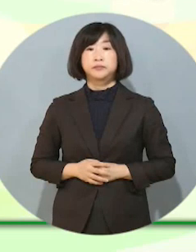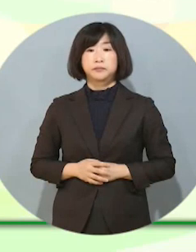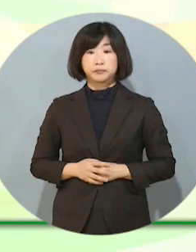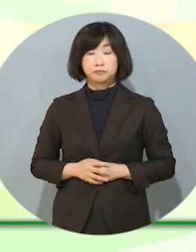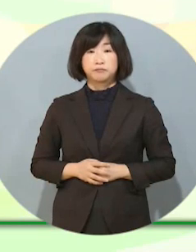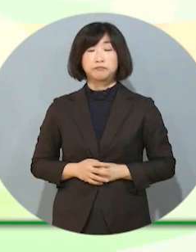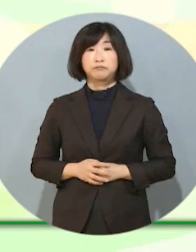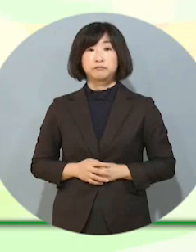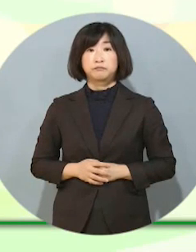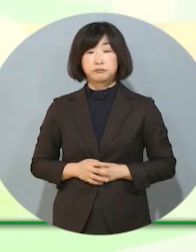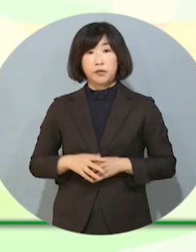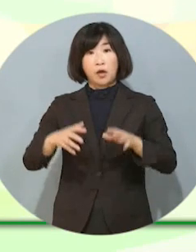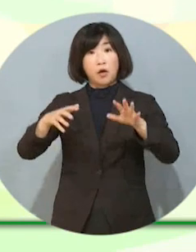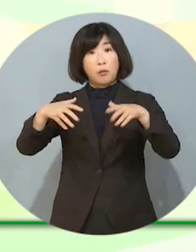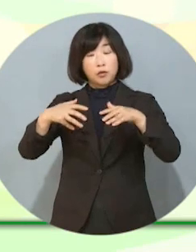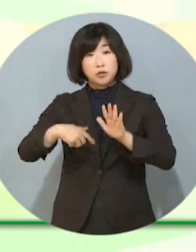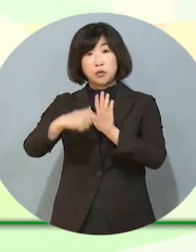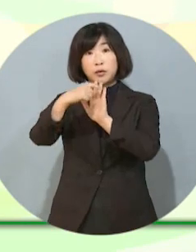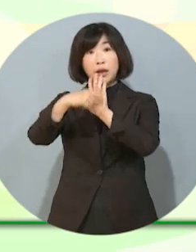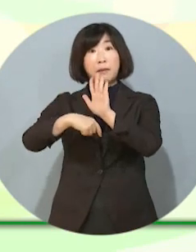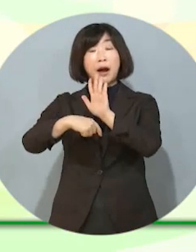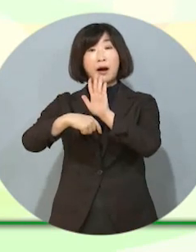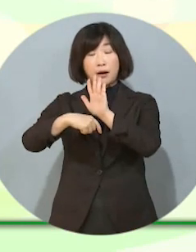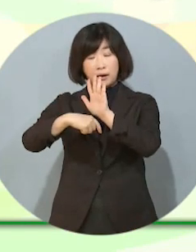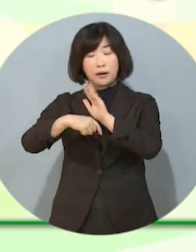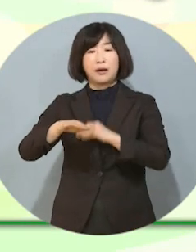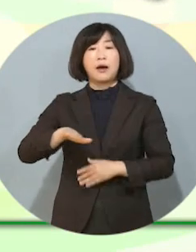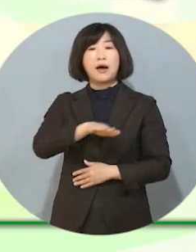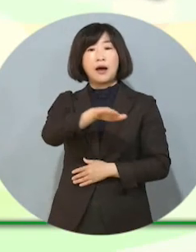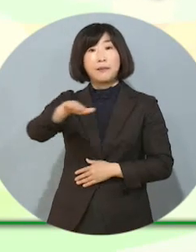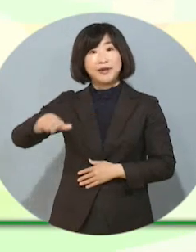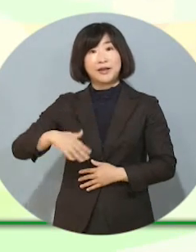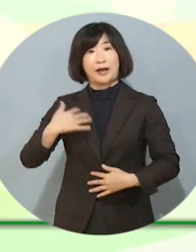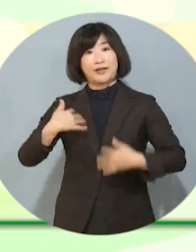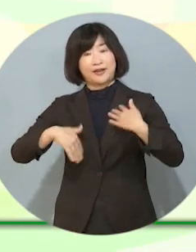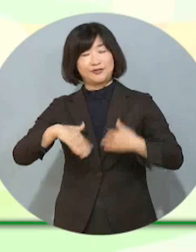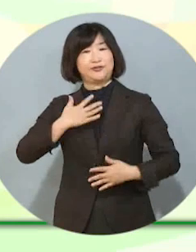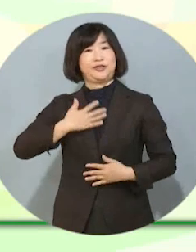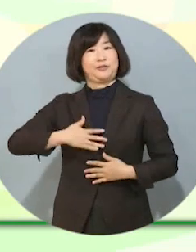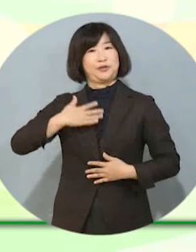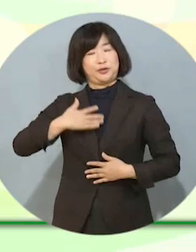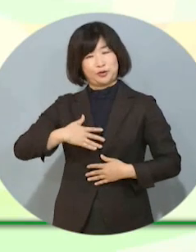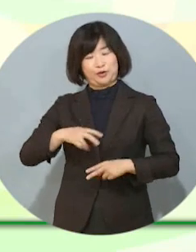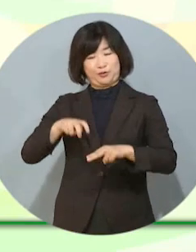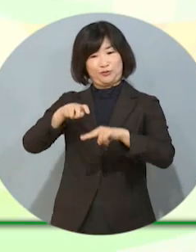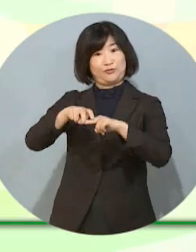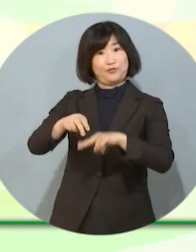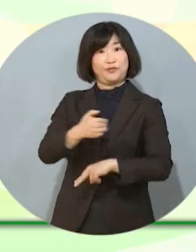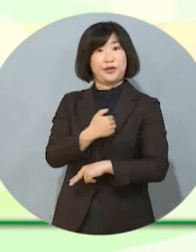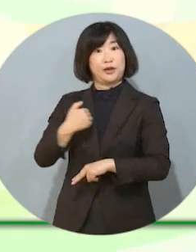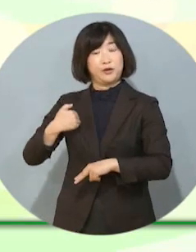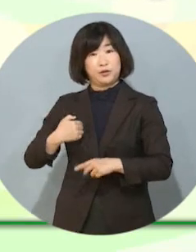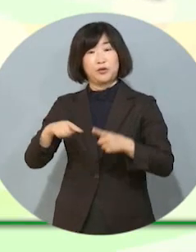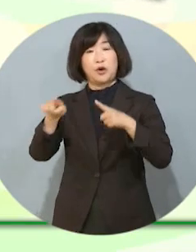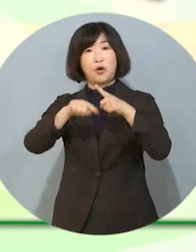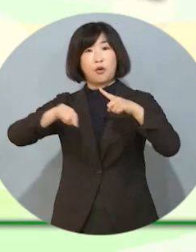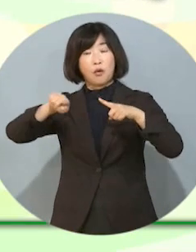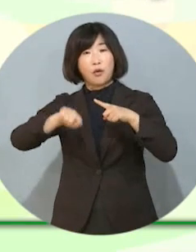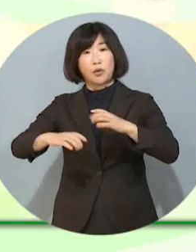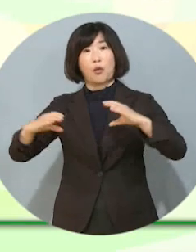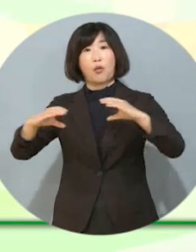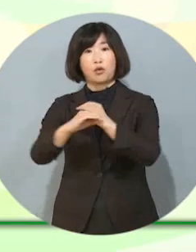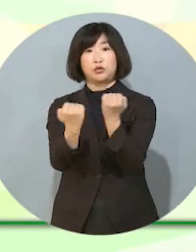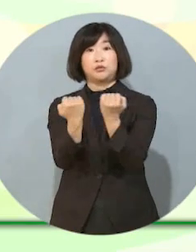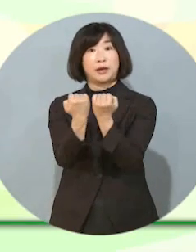ます募集する作品のテーマはみんなが楽しく気持ちよく利用できる公共交通マナー